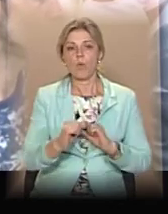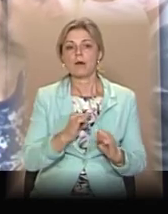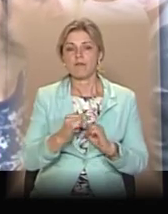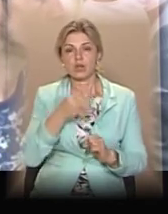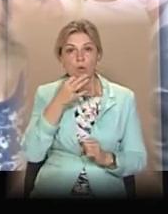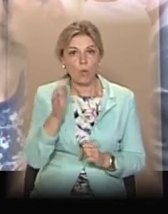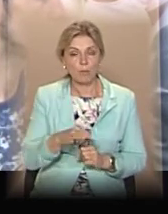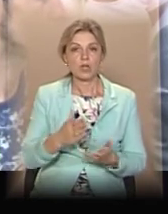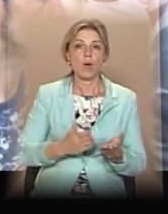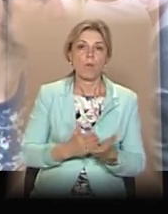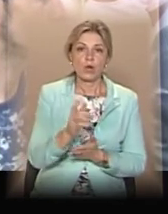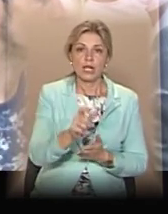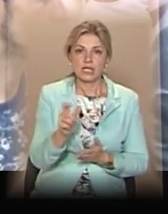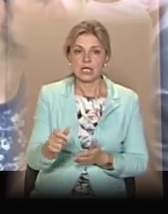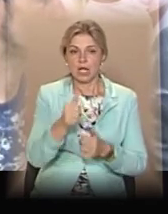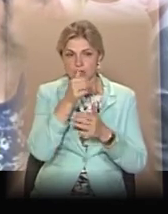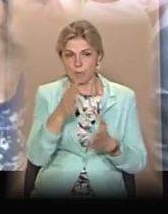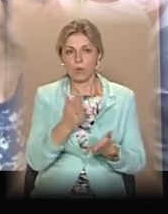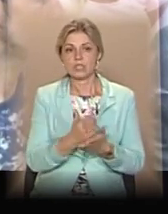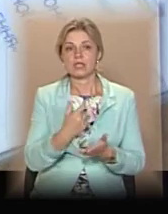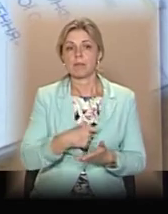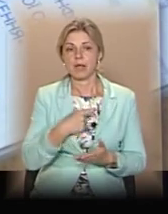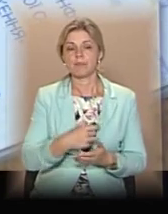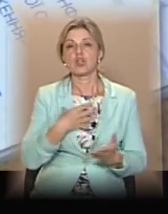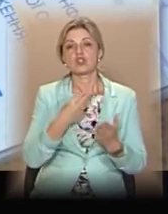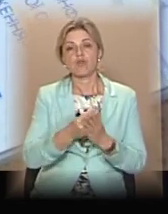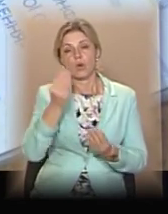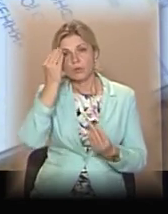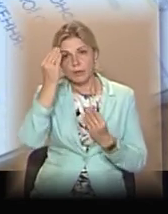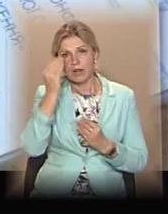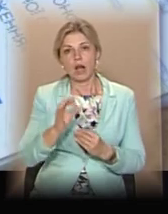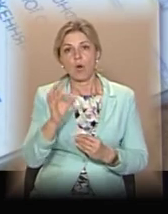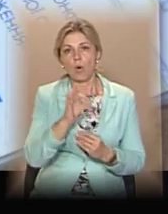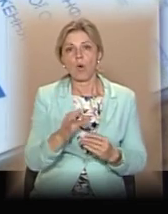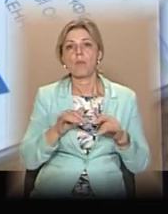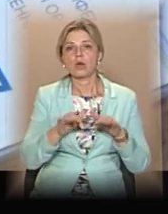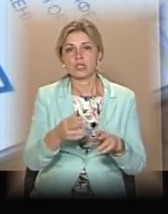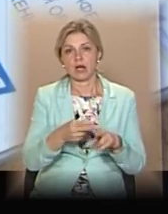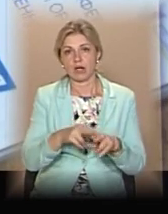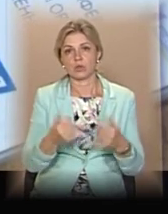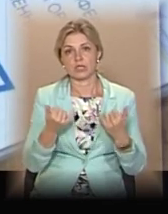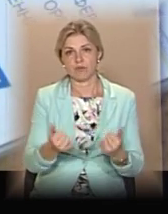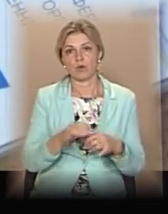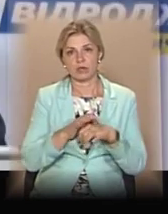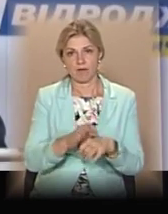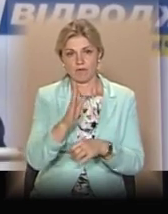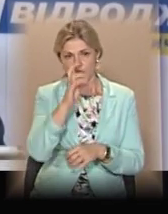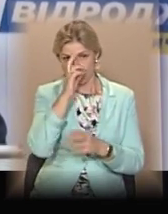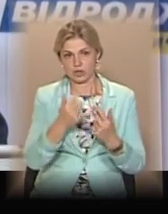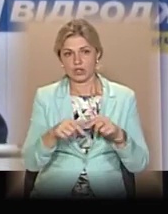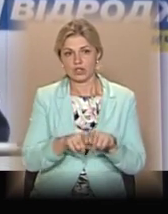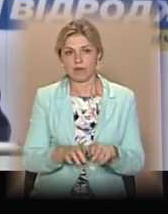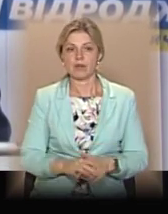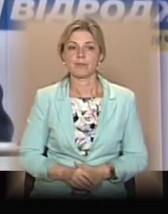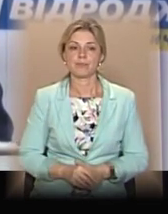досвідом. Політики, які можуть дозволити собі мати особисту точку зору стосовно подій та процесів, які сьогодні відбуваються в державі. Люди